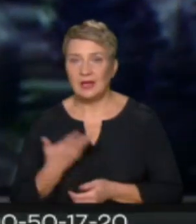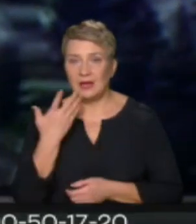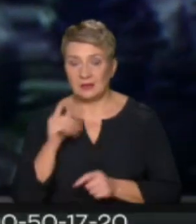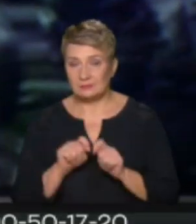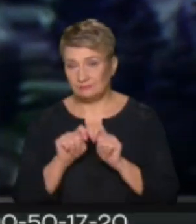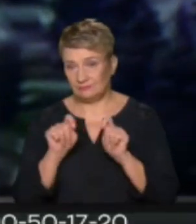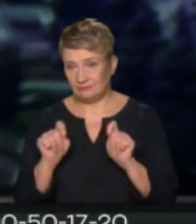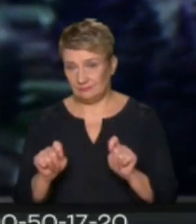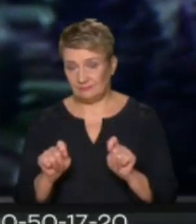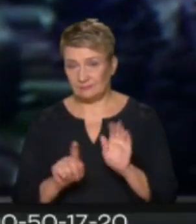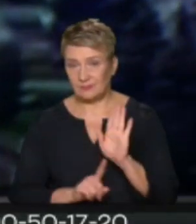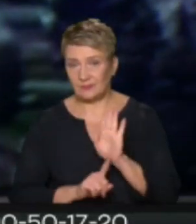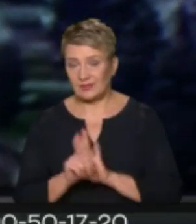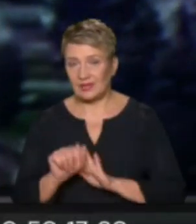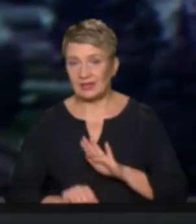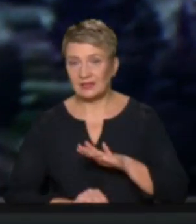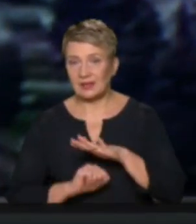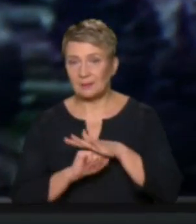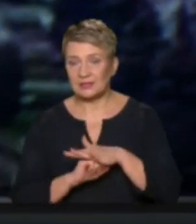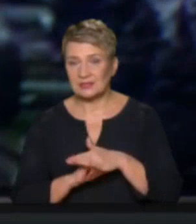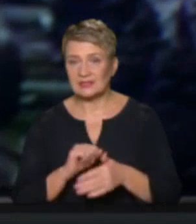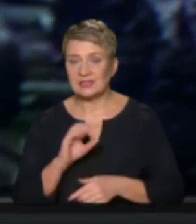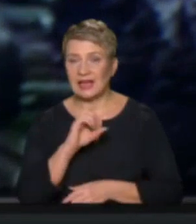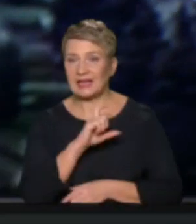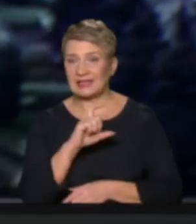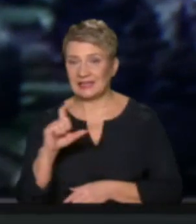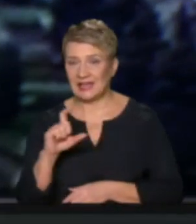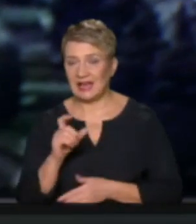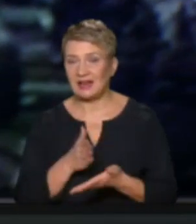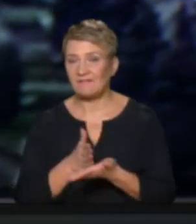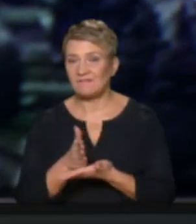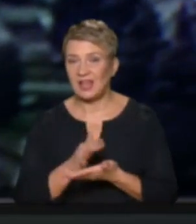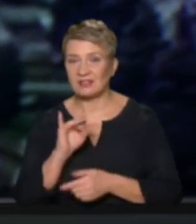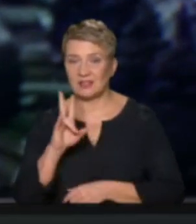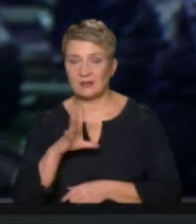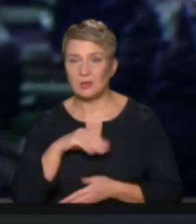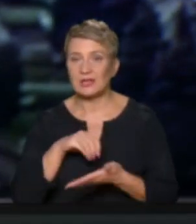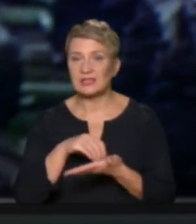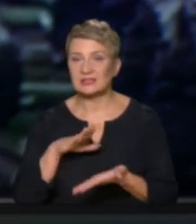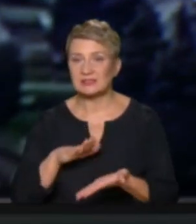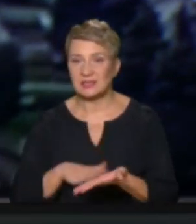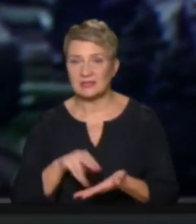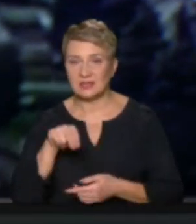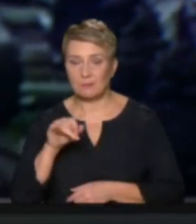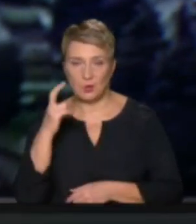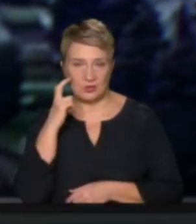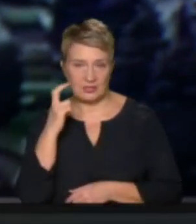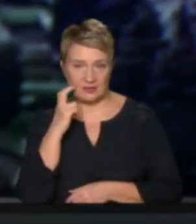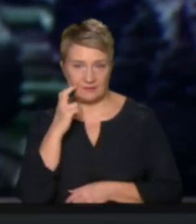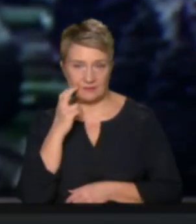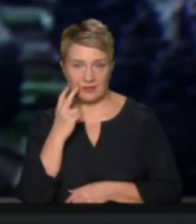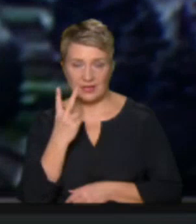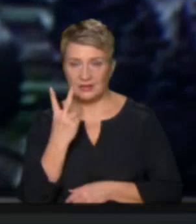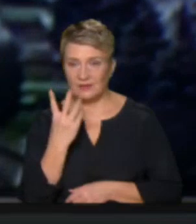на базі «Є-ветеран», відкрита була реєстрація по Києву, станом там 2 дні тому було всього